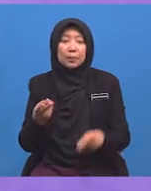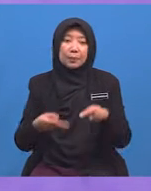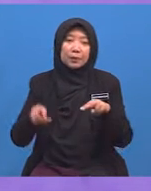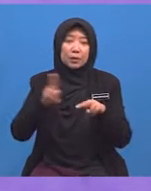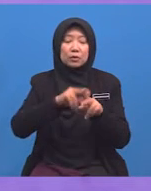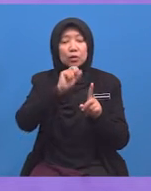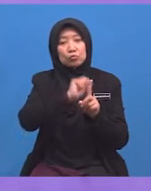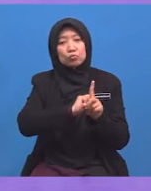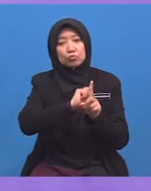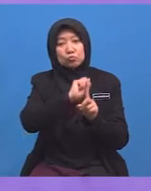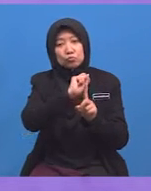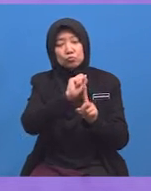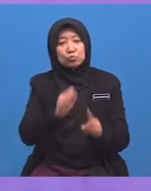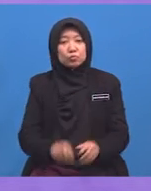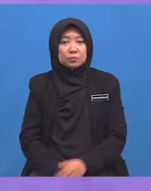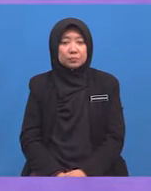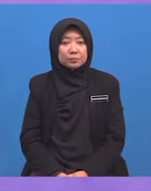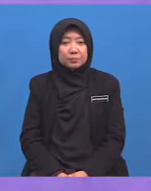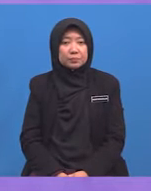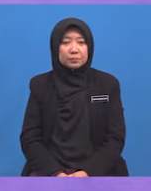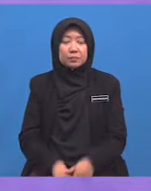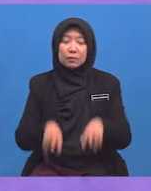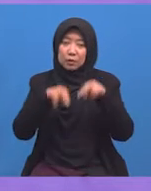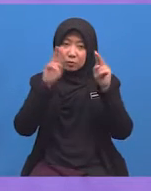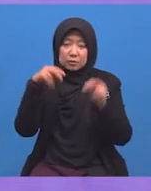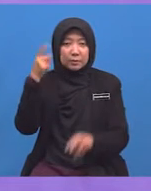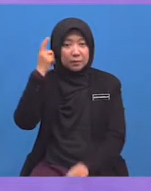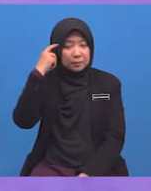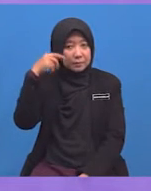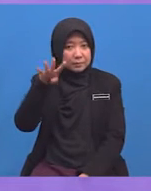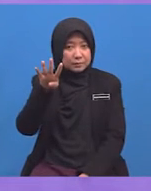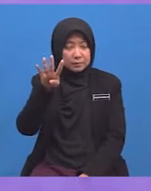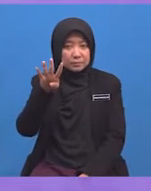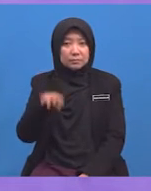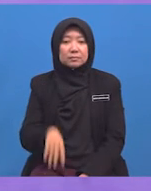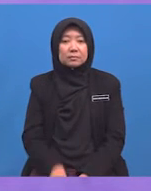peningkatan suhu. Uji minda 4.